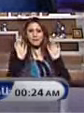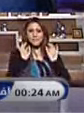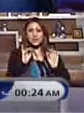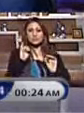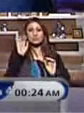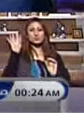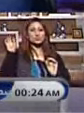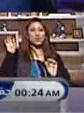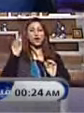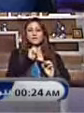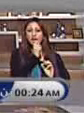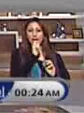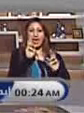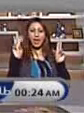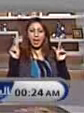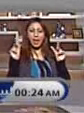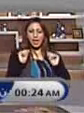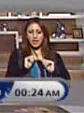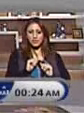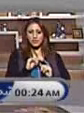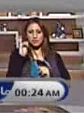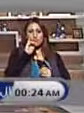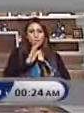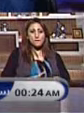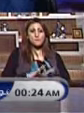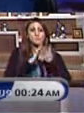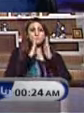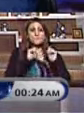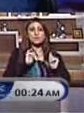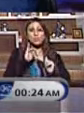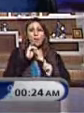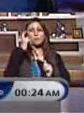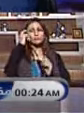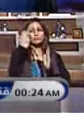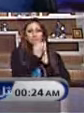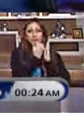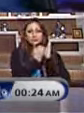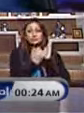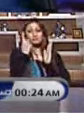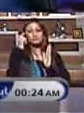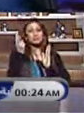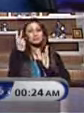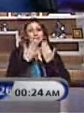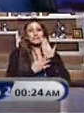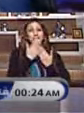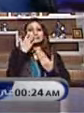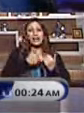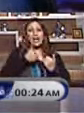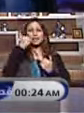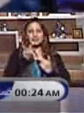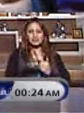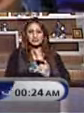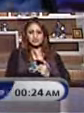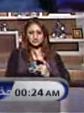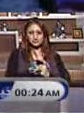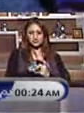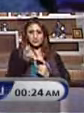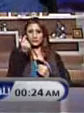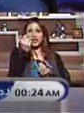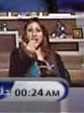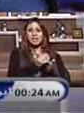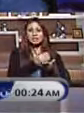الاعلامي وثيقه هي اكيد موجوده بس المهم في تفعيلها ويجي مثلا الاقتصاديين ويقعدوا يعملوا شيء